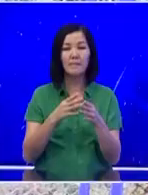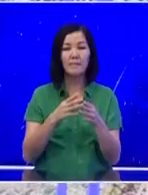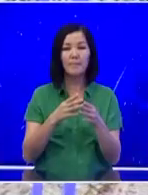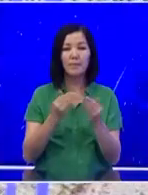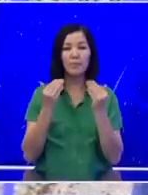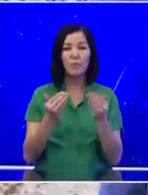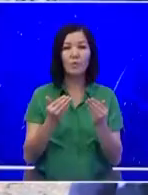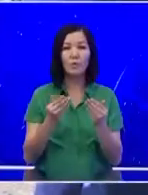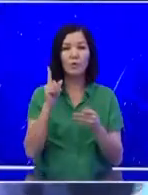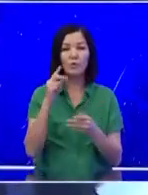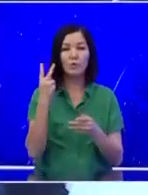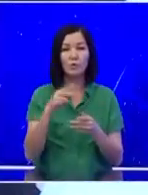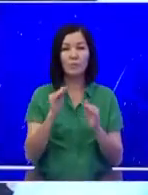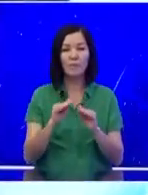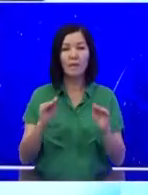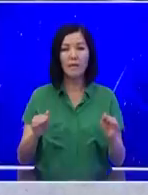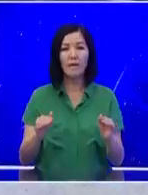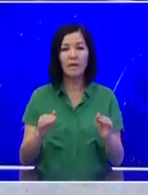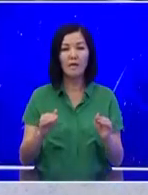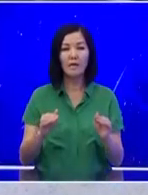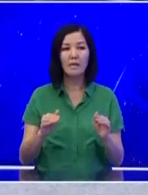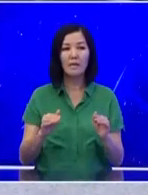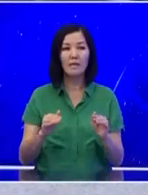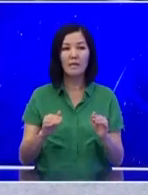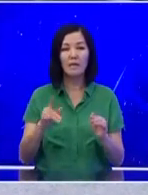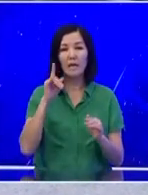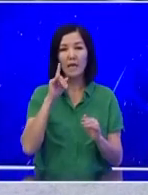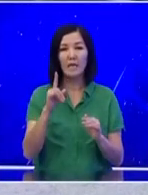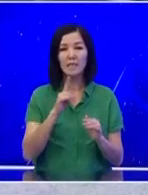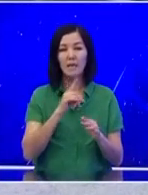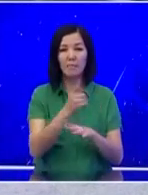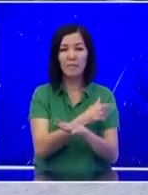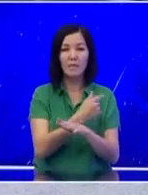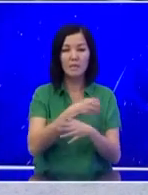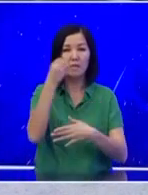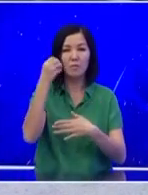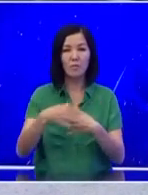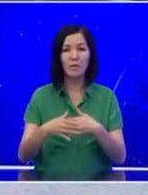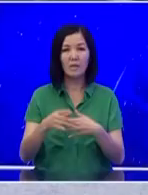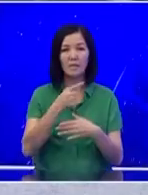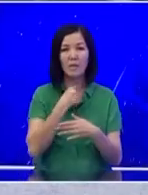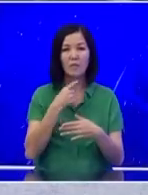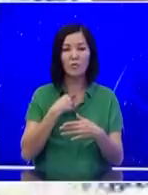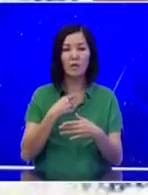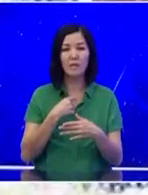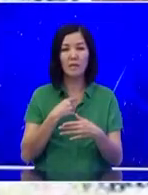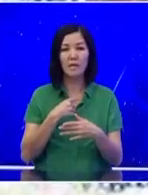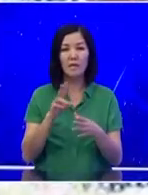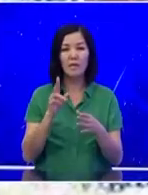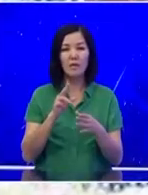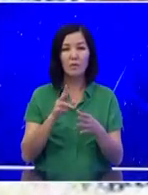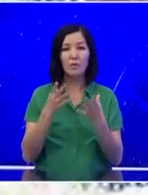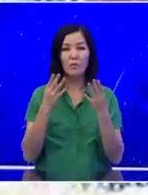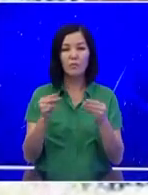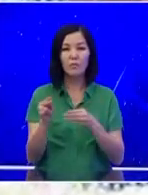тәрбиеленіп жатқан 120 балаға және де бұдан кейінгі баратын Қазақ медициналық орталығының Талдықорған қаласындағы филиалында тәрбиеленіп жатқан күндізгі